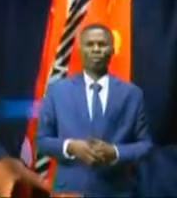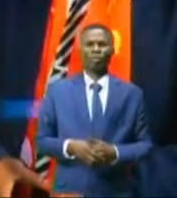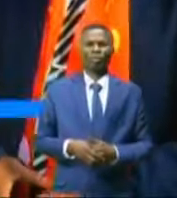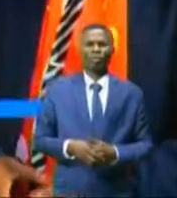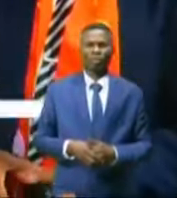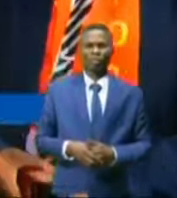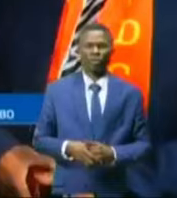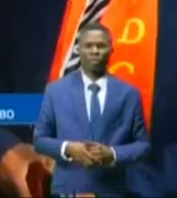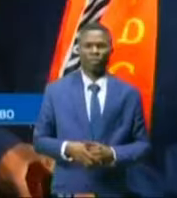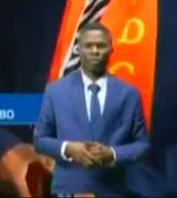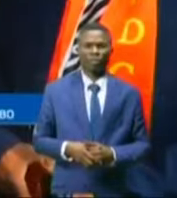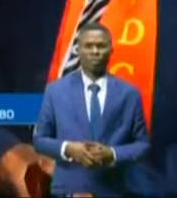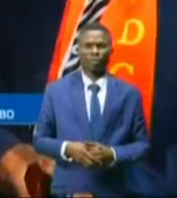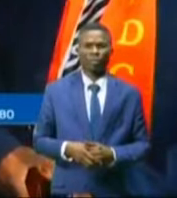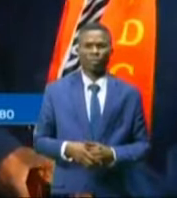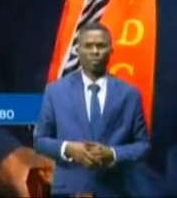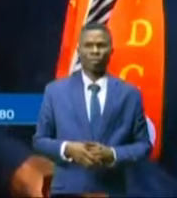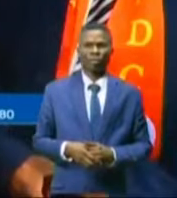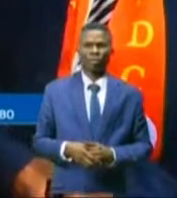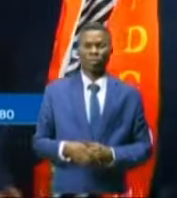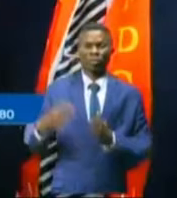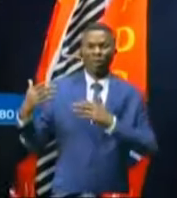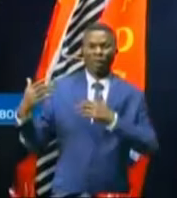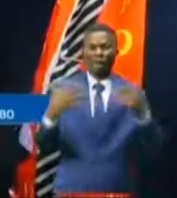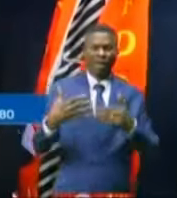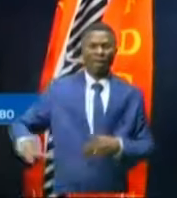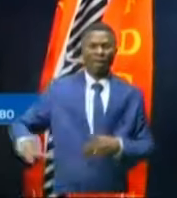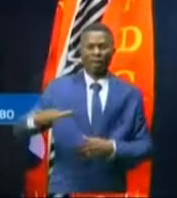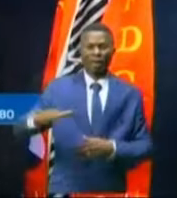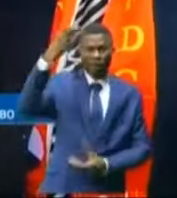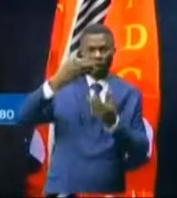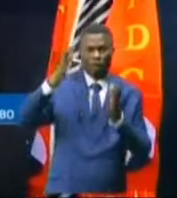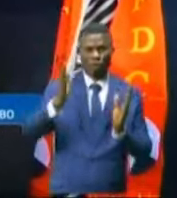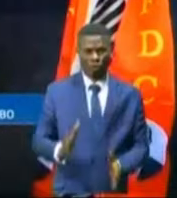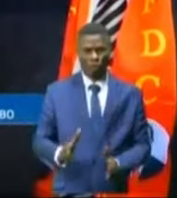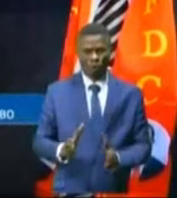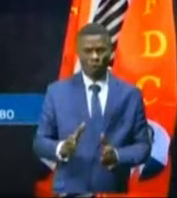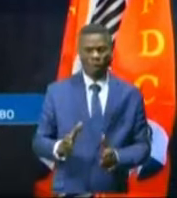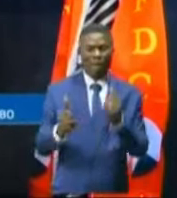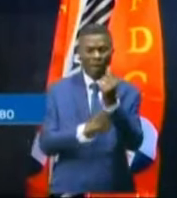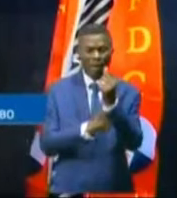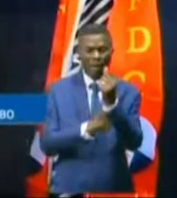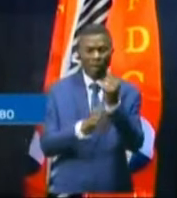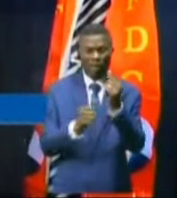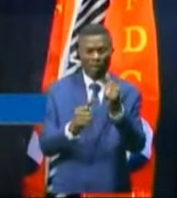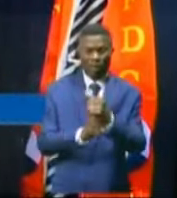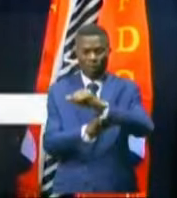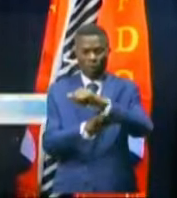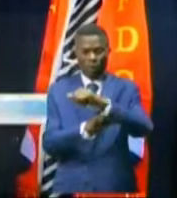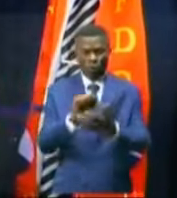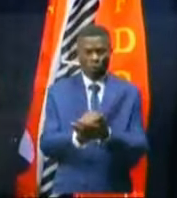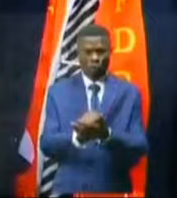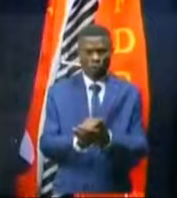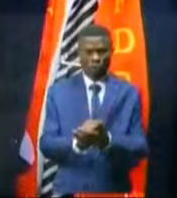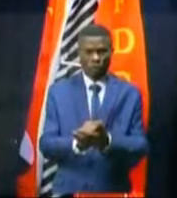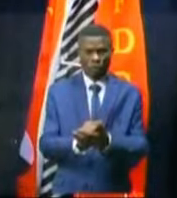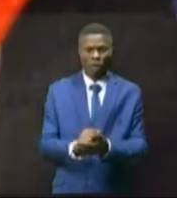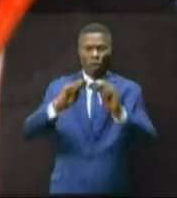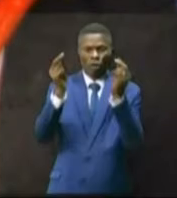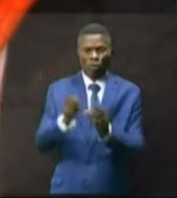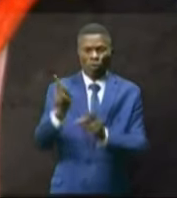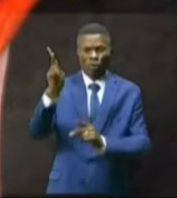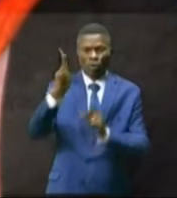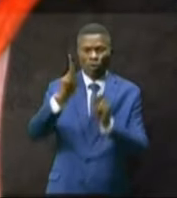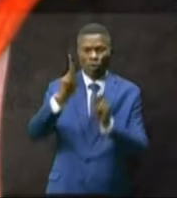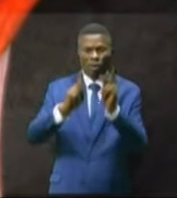Baptiste condamne l'agression française et la police. Le baptême du